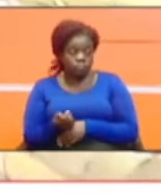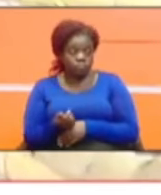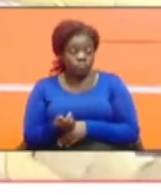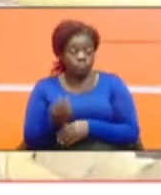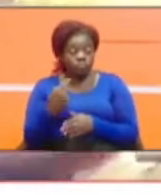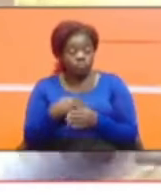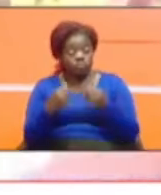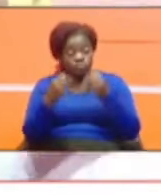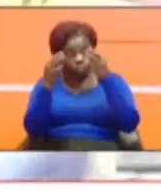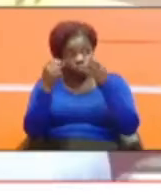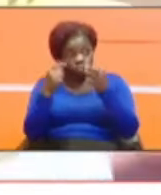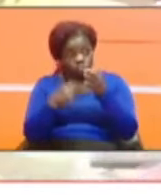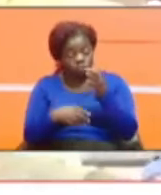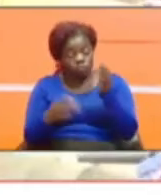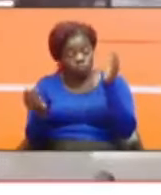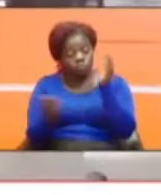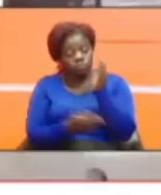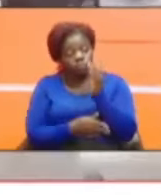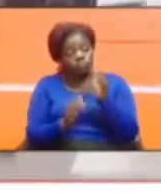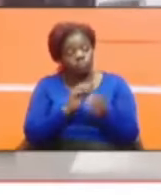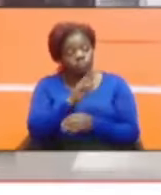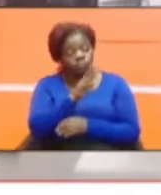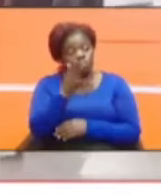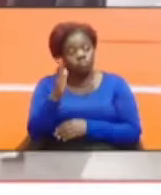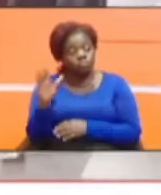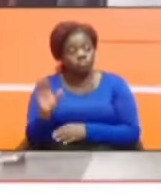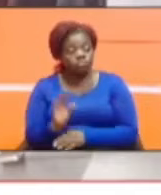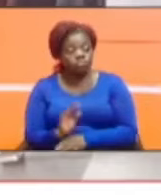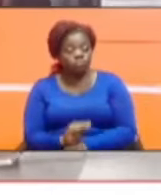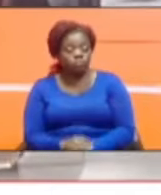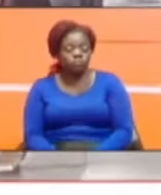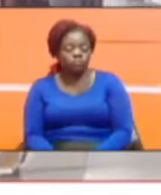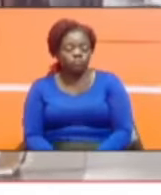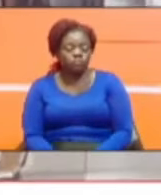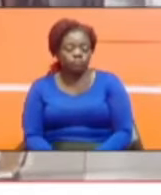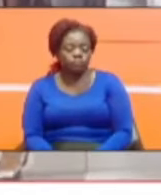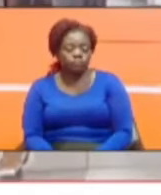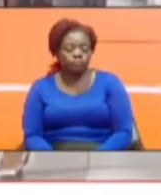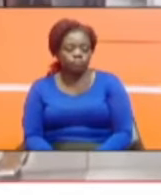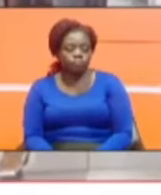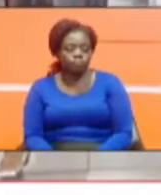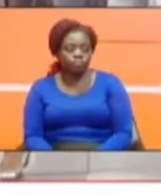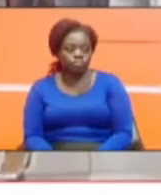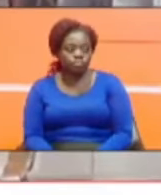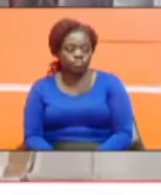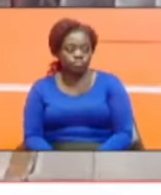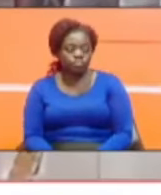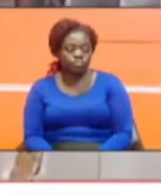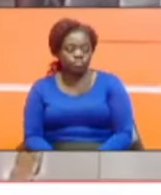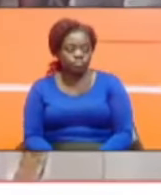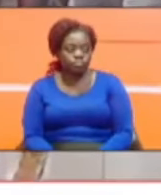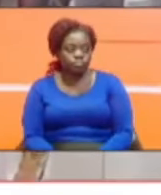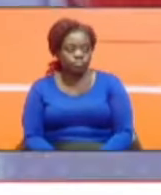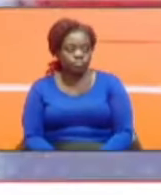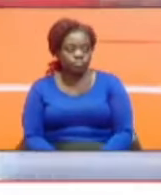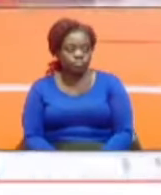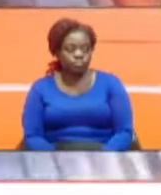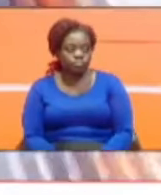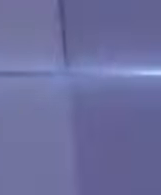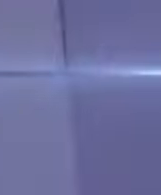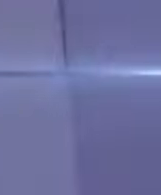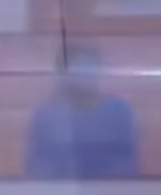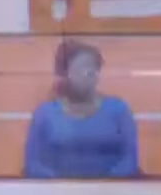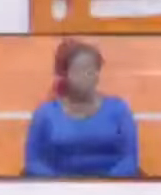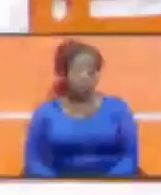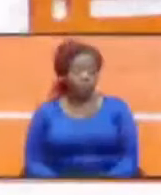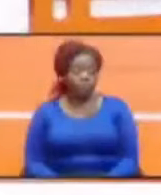kyakola kyasazeewo okukola kwe kujja nga atema emiti gyaffe. Joseph Innocent Senfuma ne Joseph Kinobe bakusakidde gwino ku Bukedde TV.